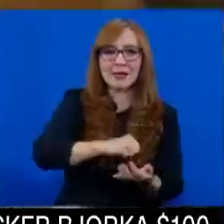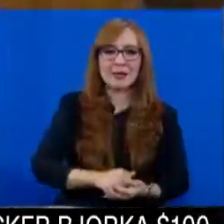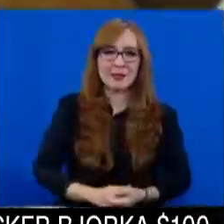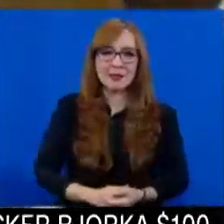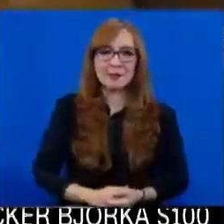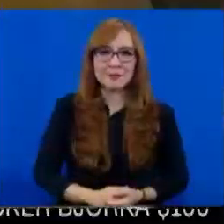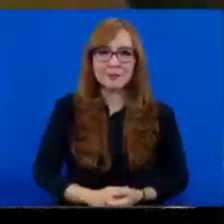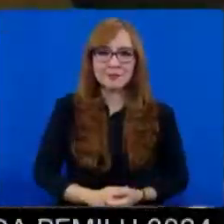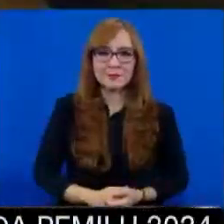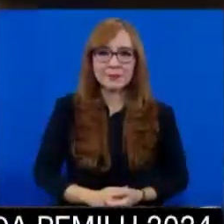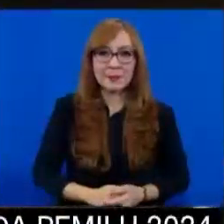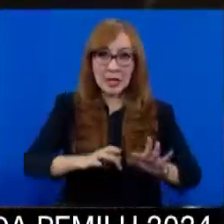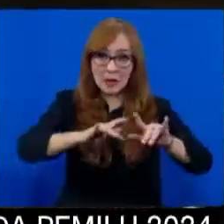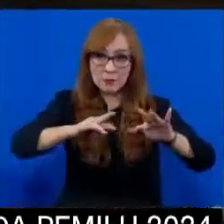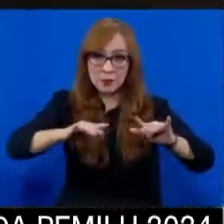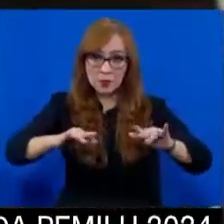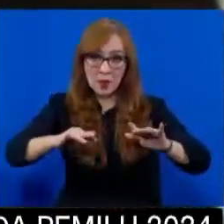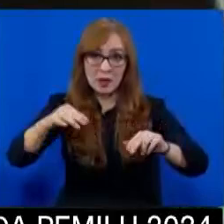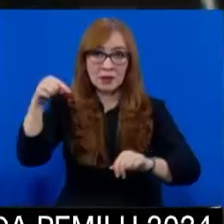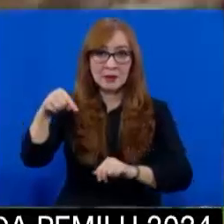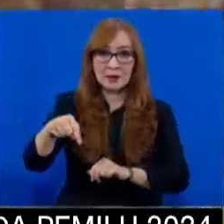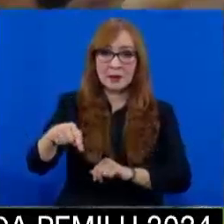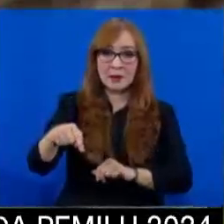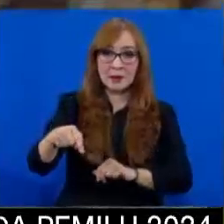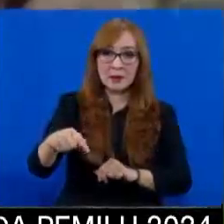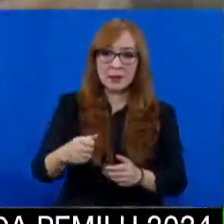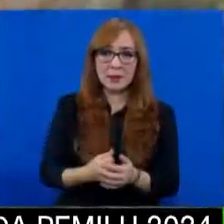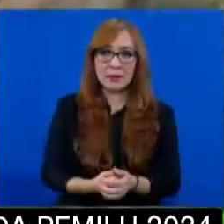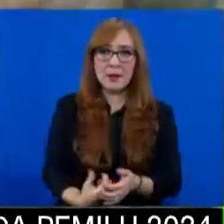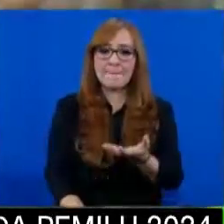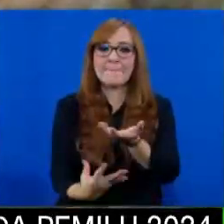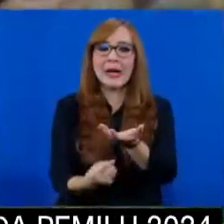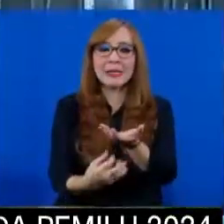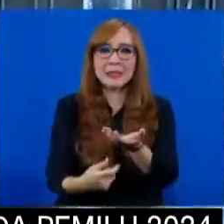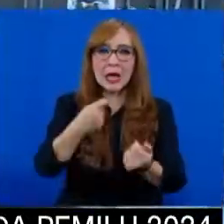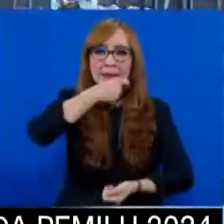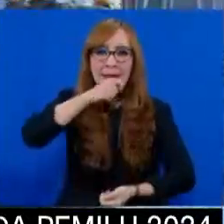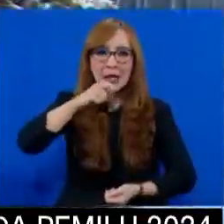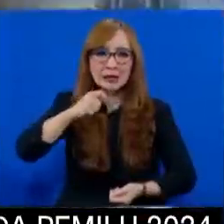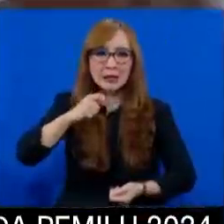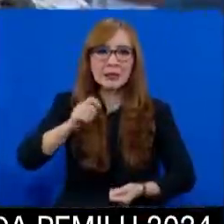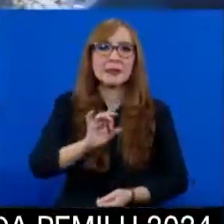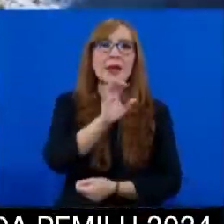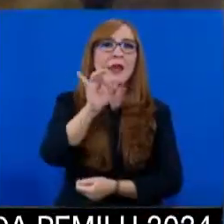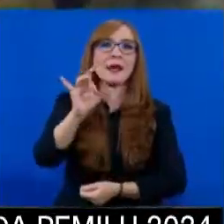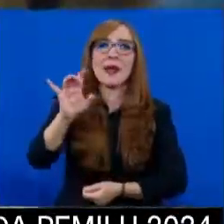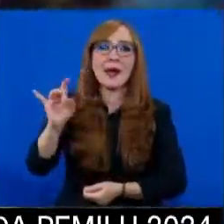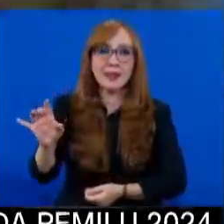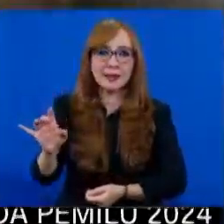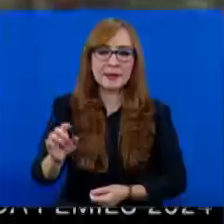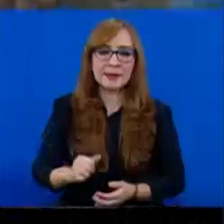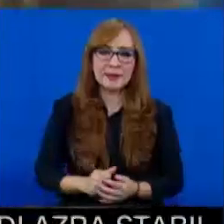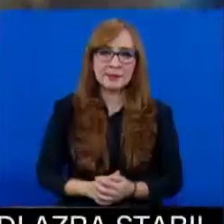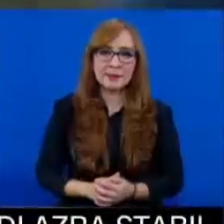Di dalam kuah santan yang akan menjadi kuah soto Betawi, rebus juga daging dan aneka jeroan sapi sampai matang sempurna.